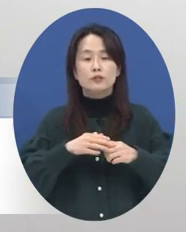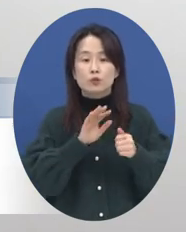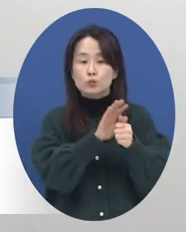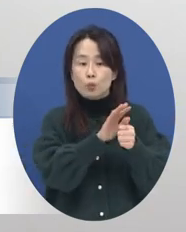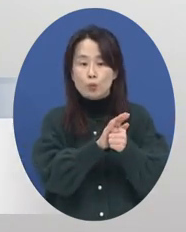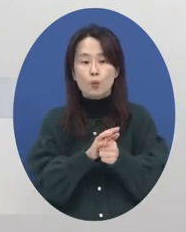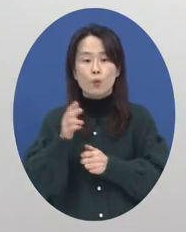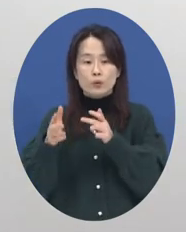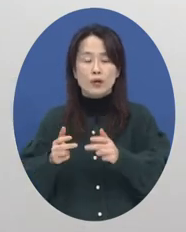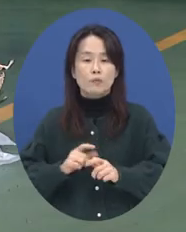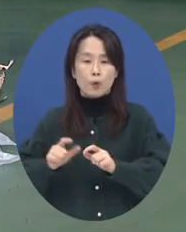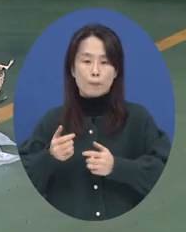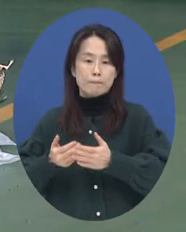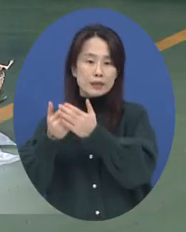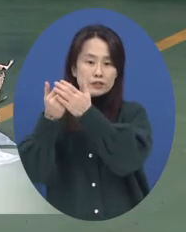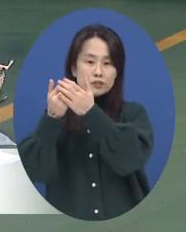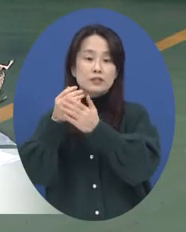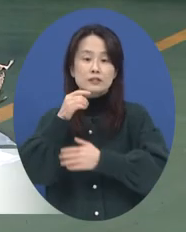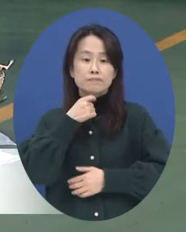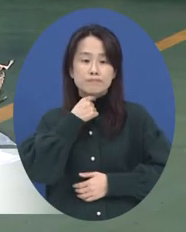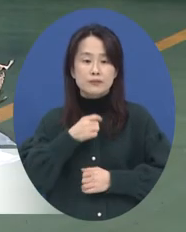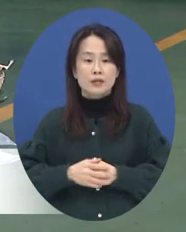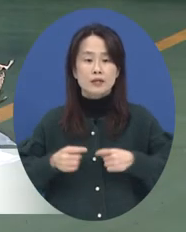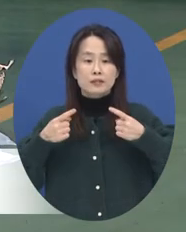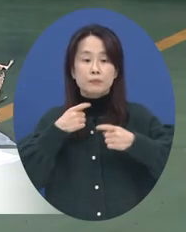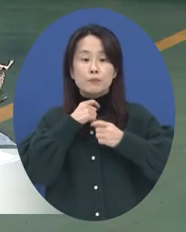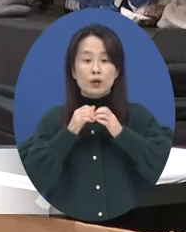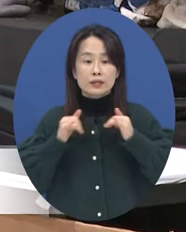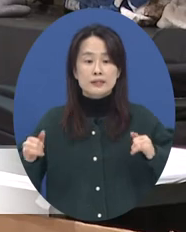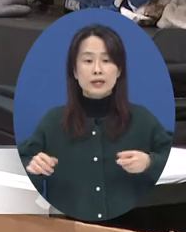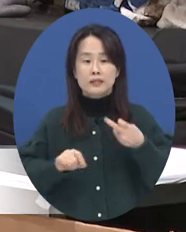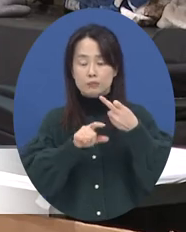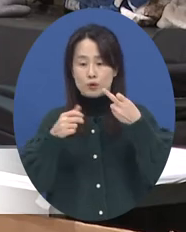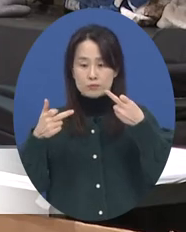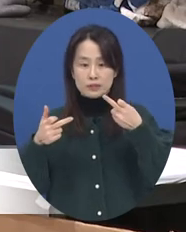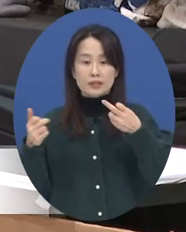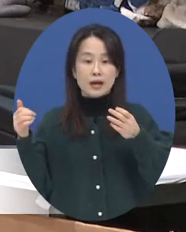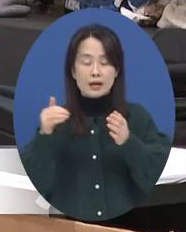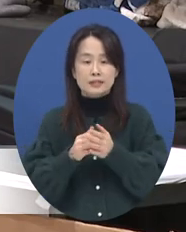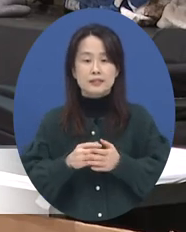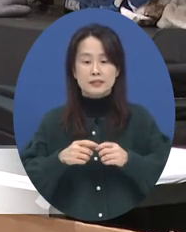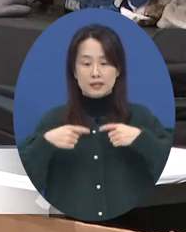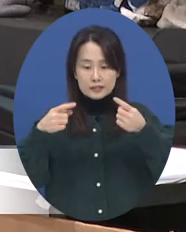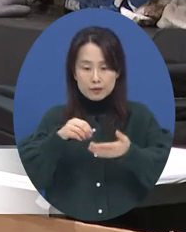더욱 발전시켜 나가겠습니다. 참여를 원하는 근로자는 오는 17일까지 참여